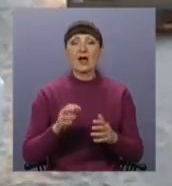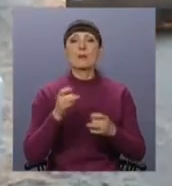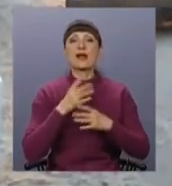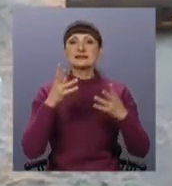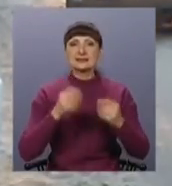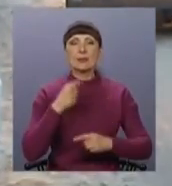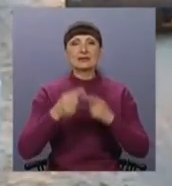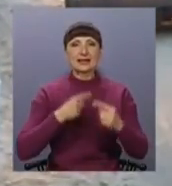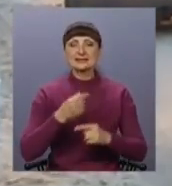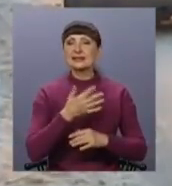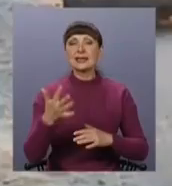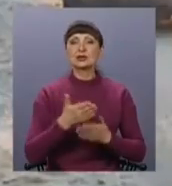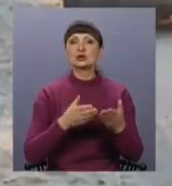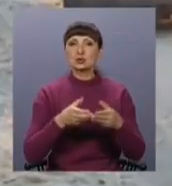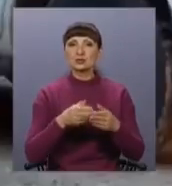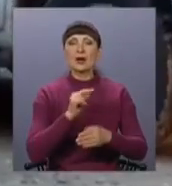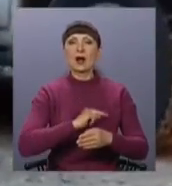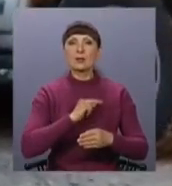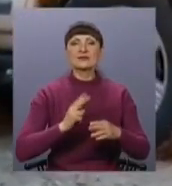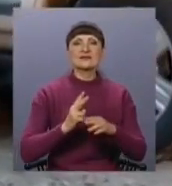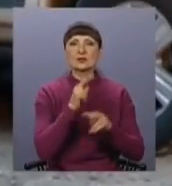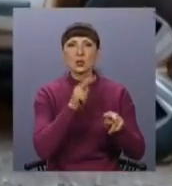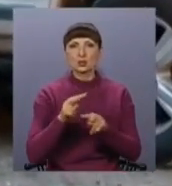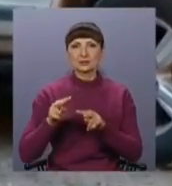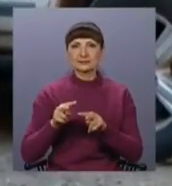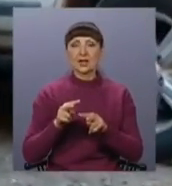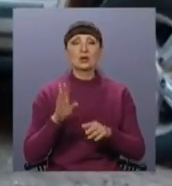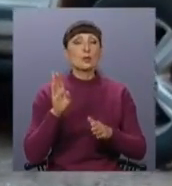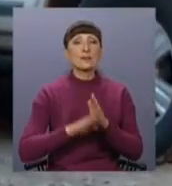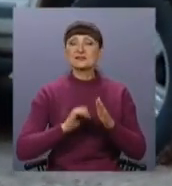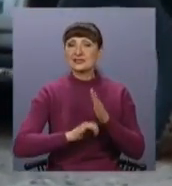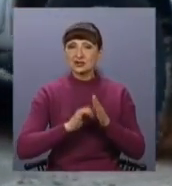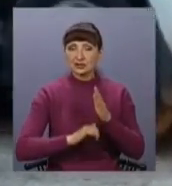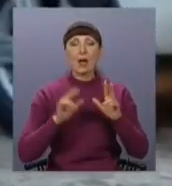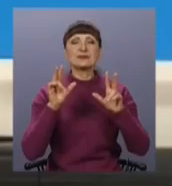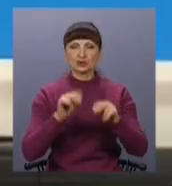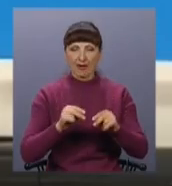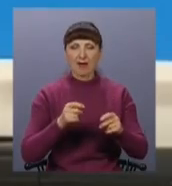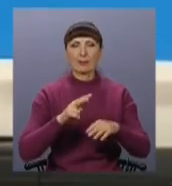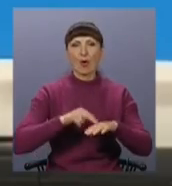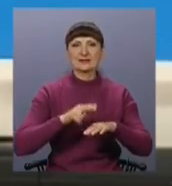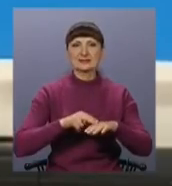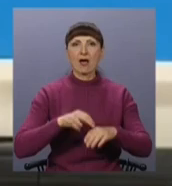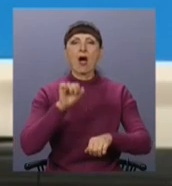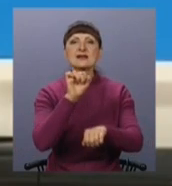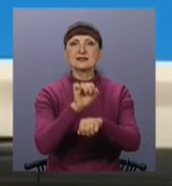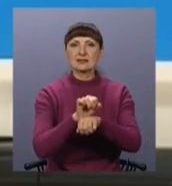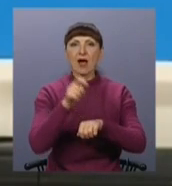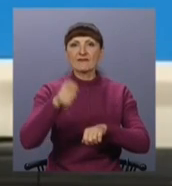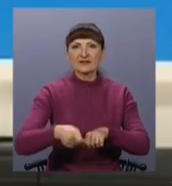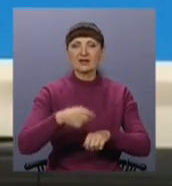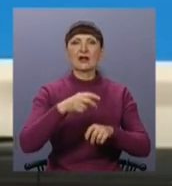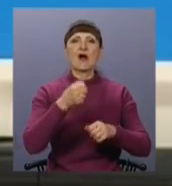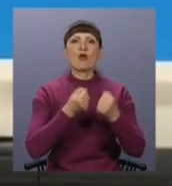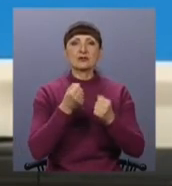по традиции, некоторые службы работают с удвоенной бдительностью. Но без причины, заверили в административной полиции, останавливать водителей